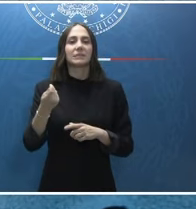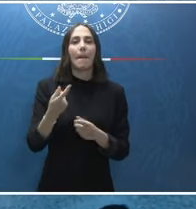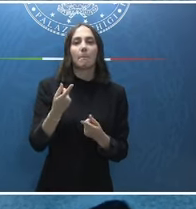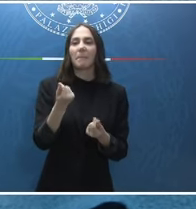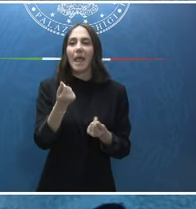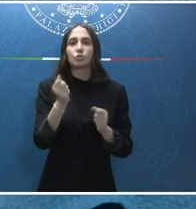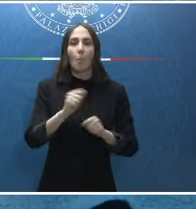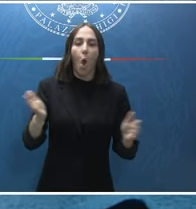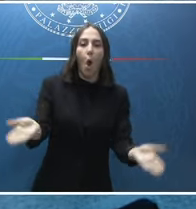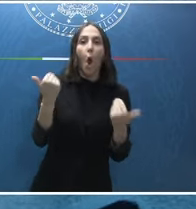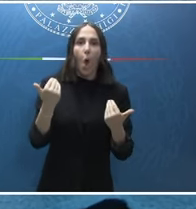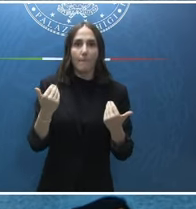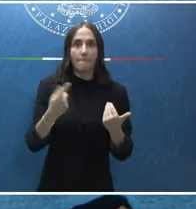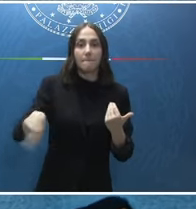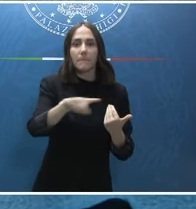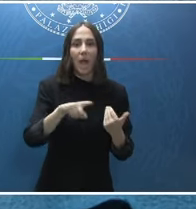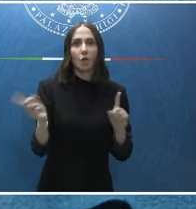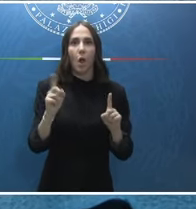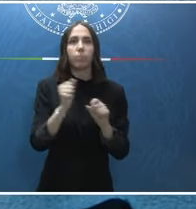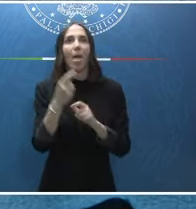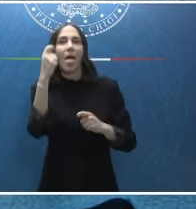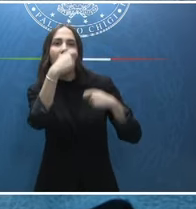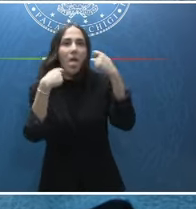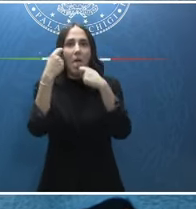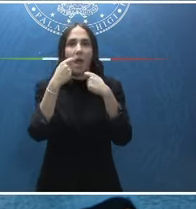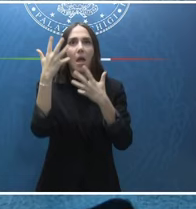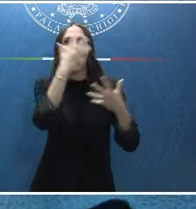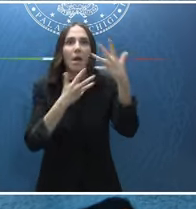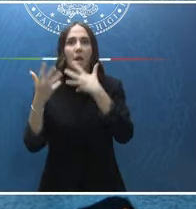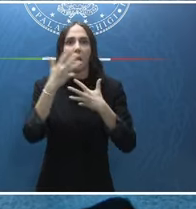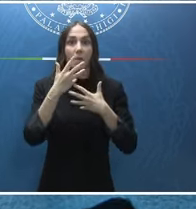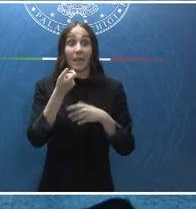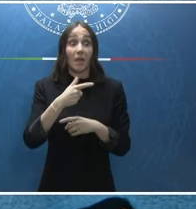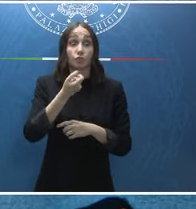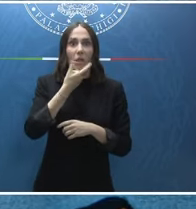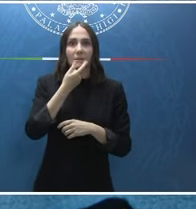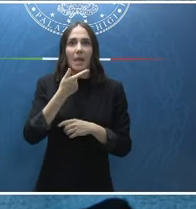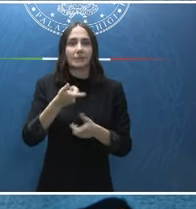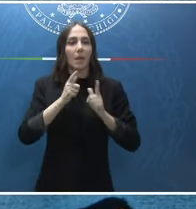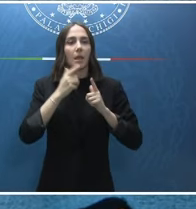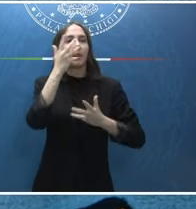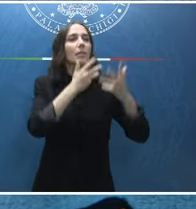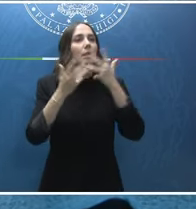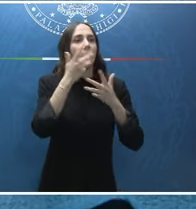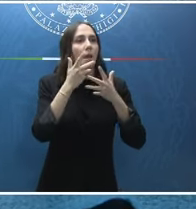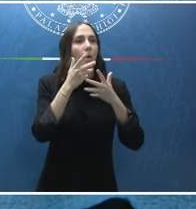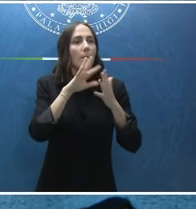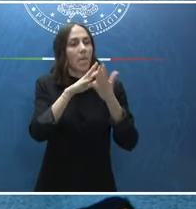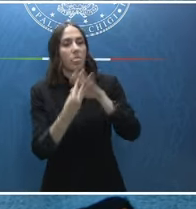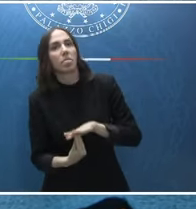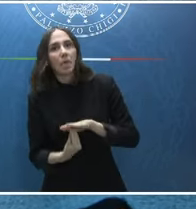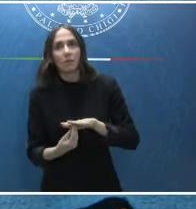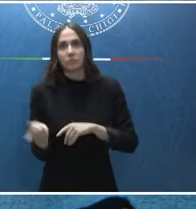lasciatevi comprare, sedurre, perché la sostanza compra, seduce, è un demone, schiavizza.